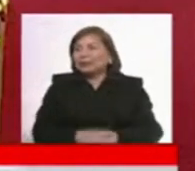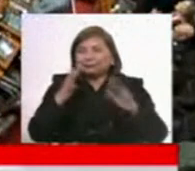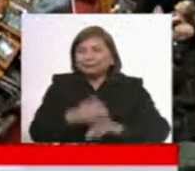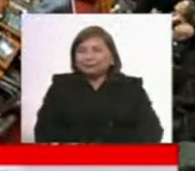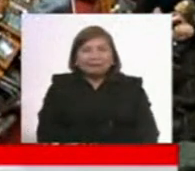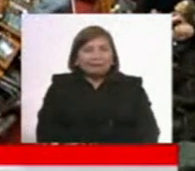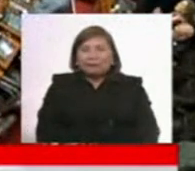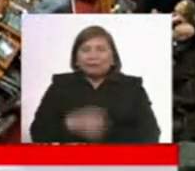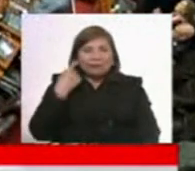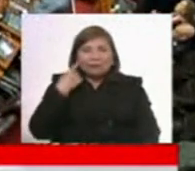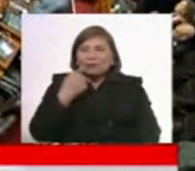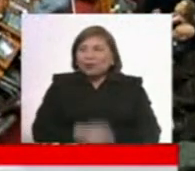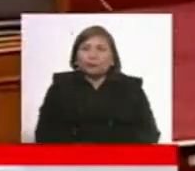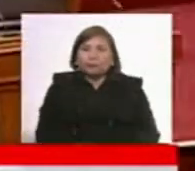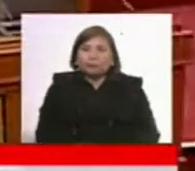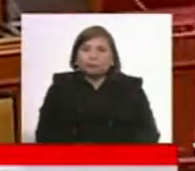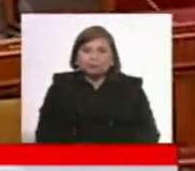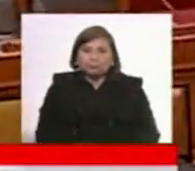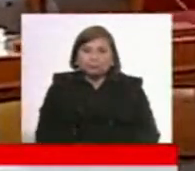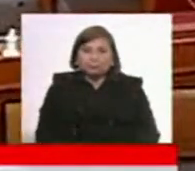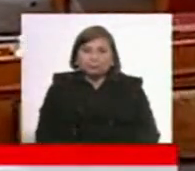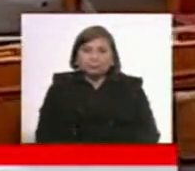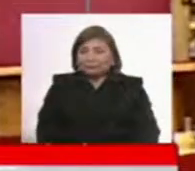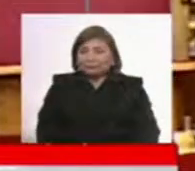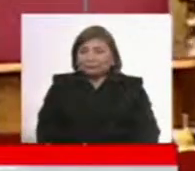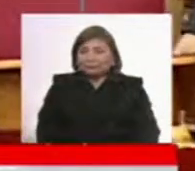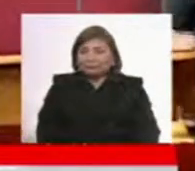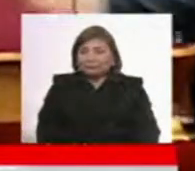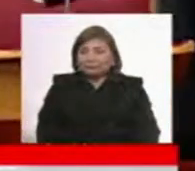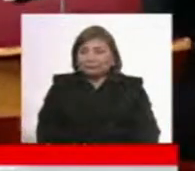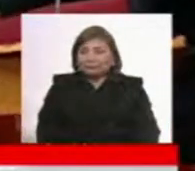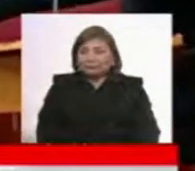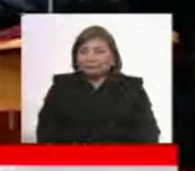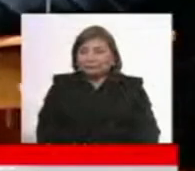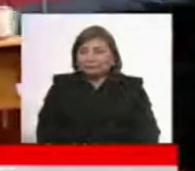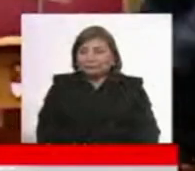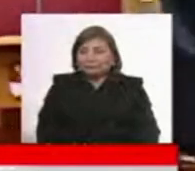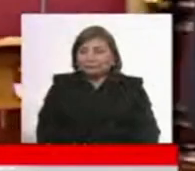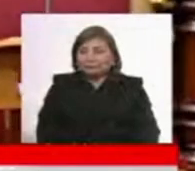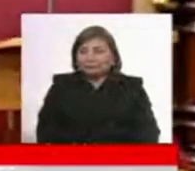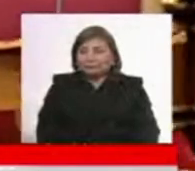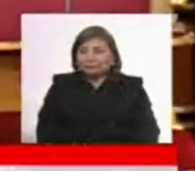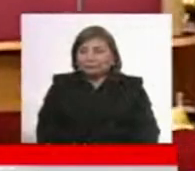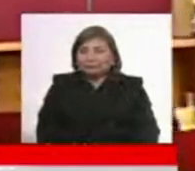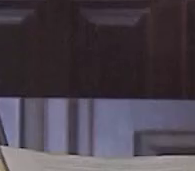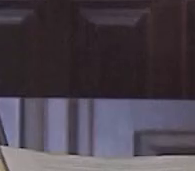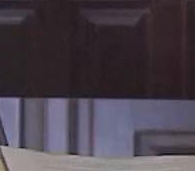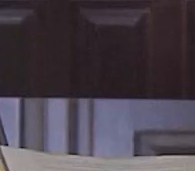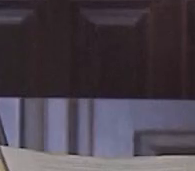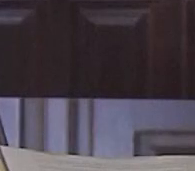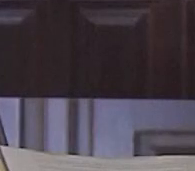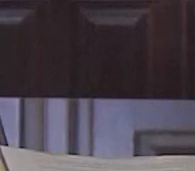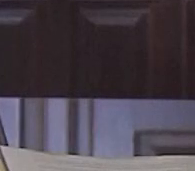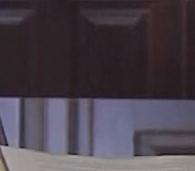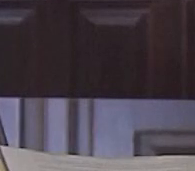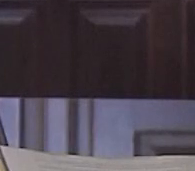вице-президент Дина Болуарте принесла присягу перед Конгрессом в качестве главы государства. Ранее в среду Педро Кастильо объявил о